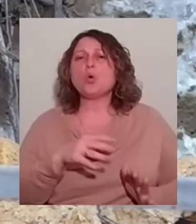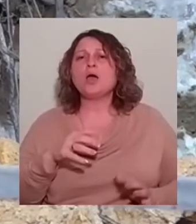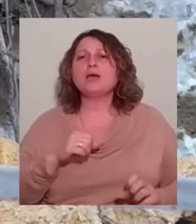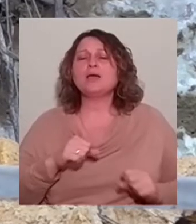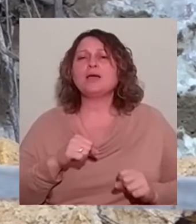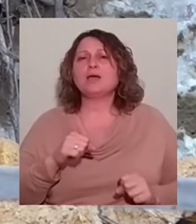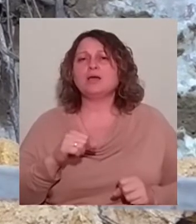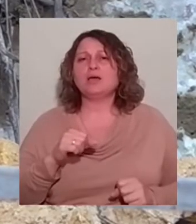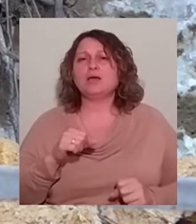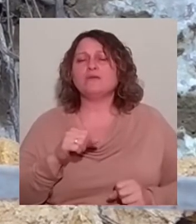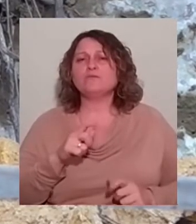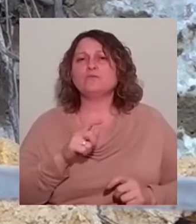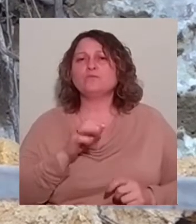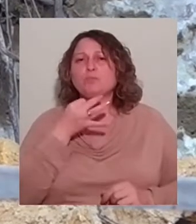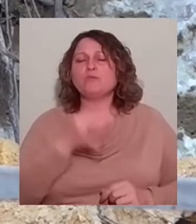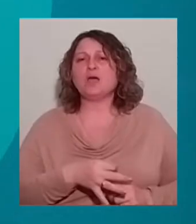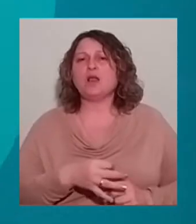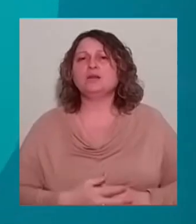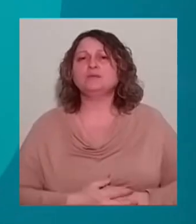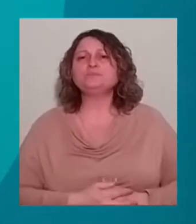Євген Мисливцев. Новини на Суспільному. Одеса.